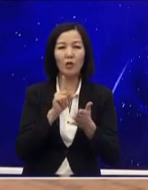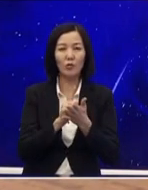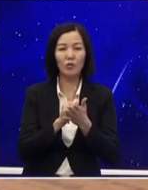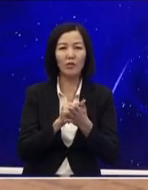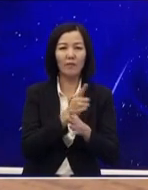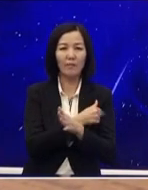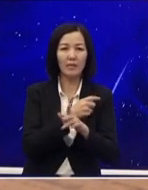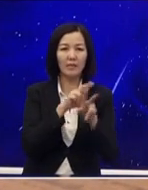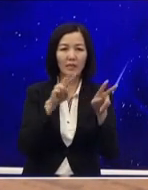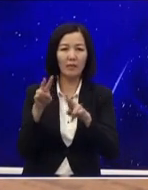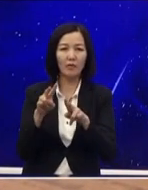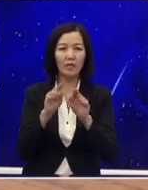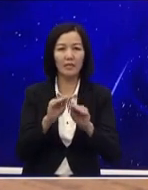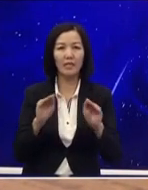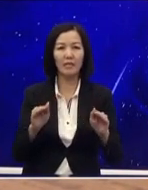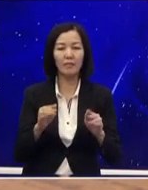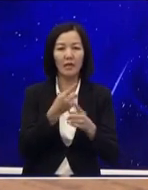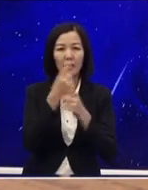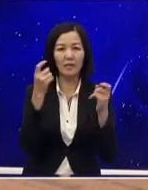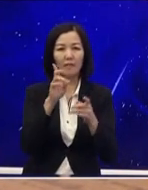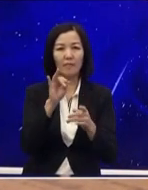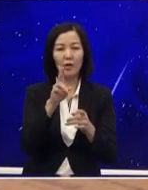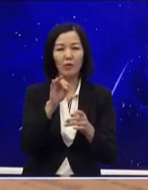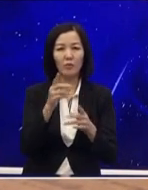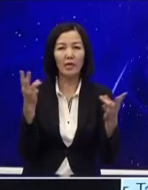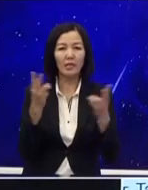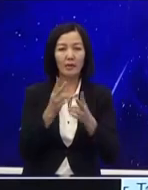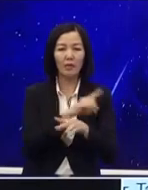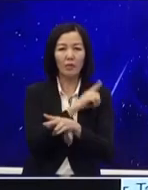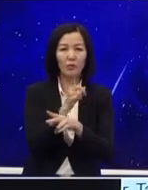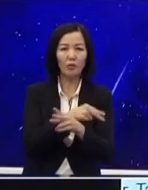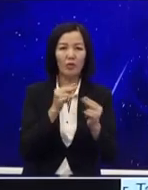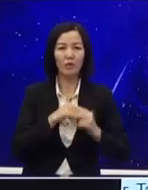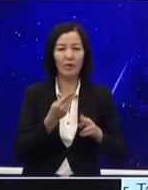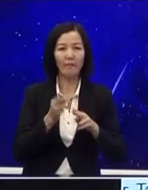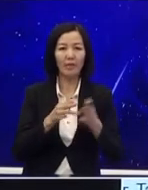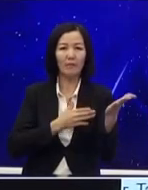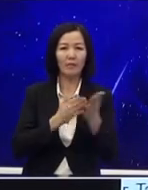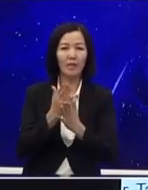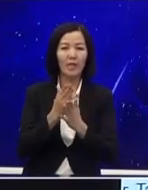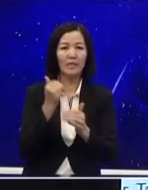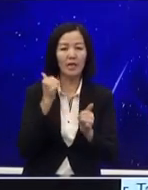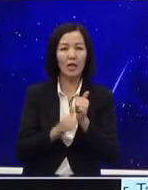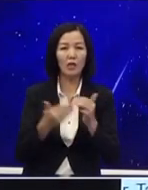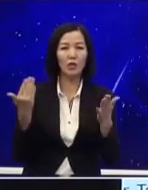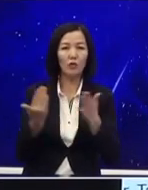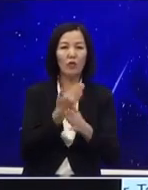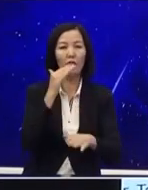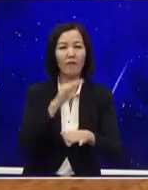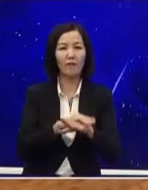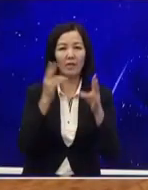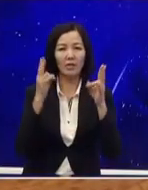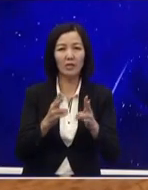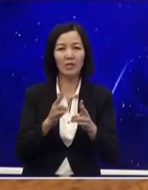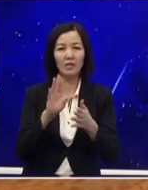медицинского наблюдения за детьми заявил Батыржан Байжуманов. Необходимо усилить работу в этом направлении. За каждый новый факт